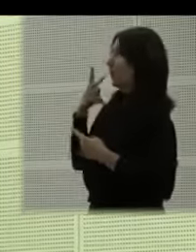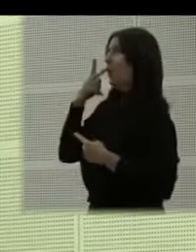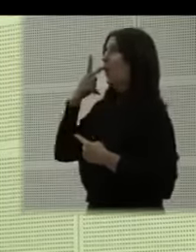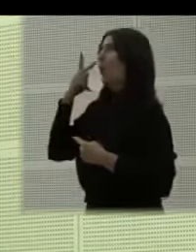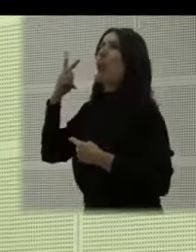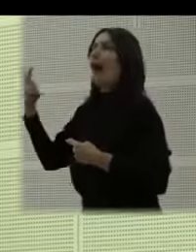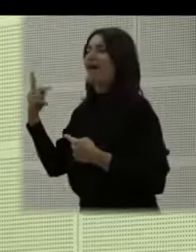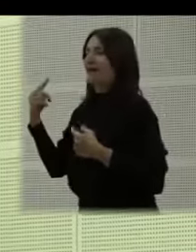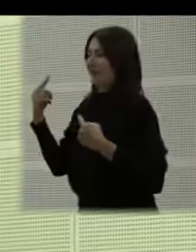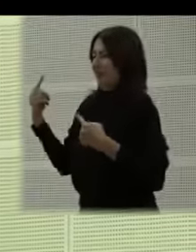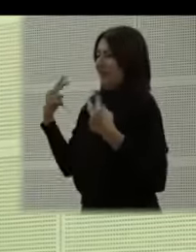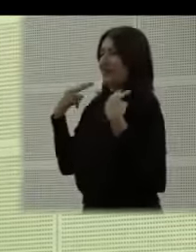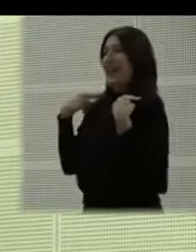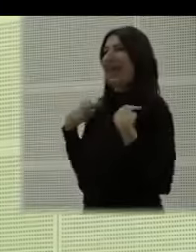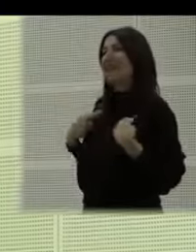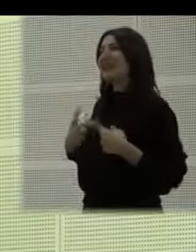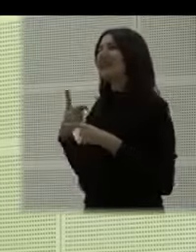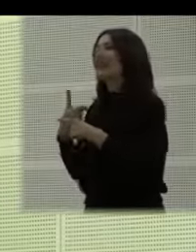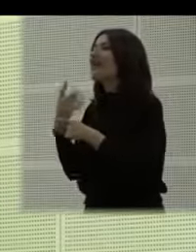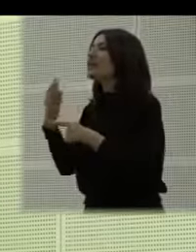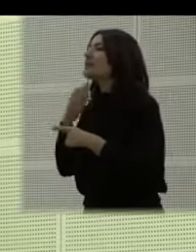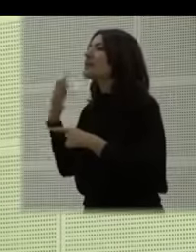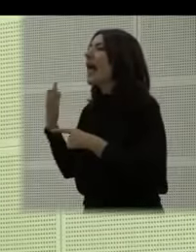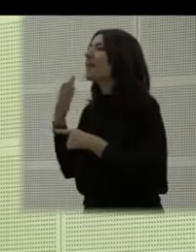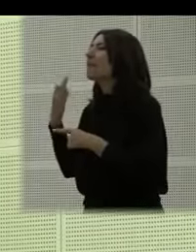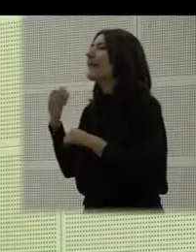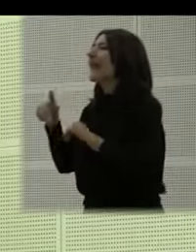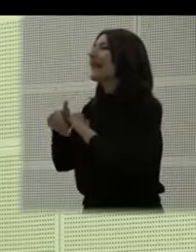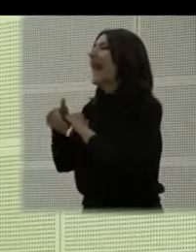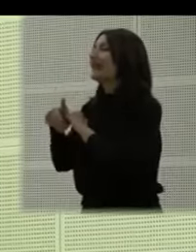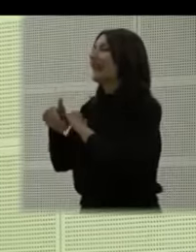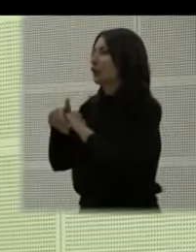vita bisogna sempre stare a credito.